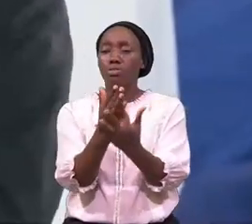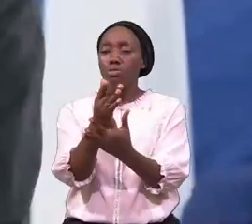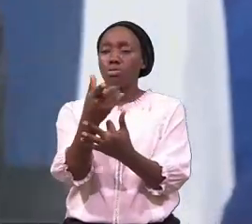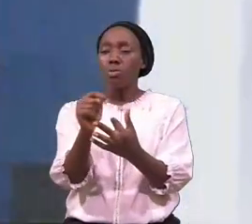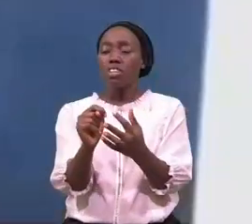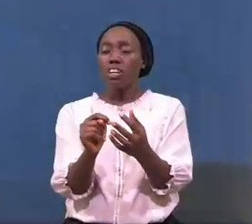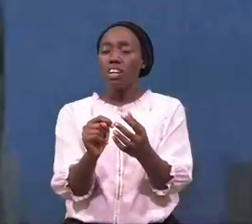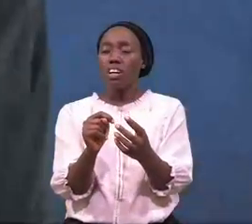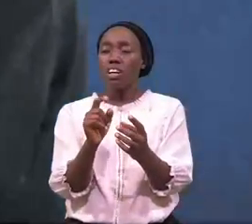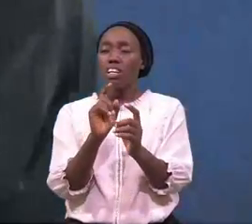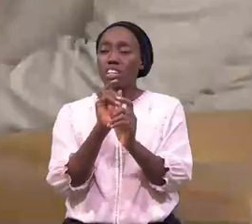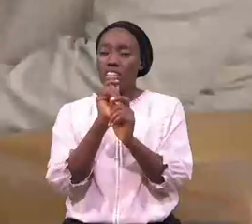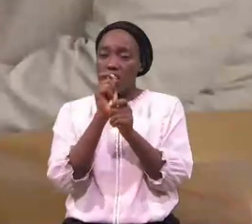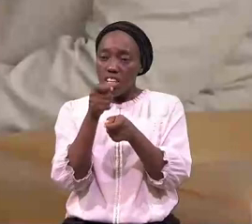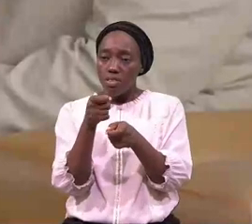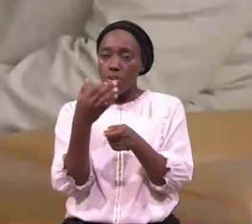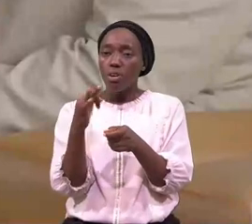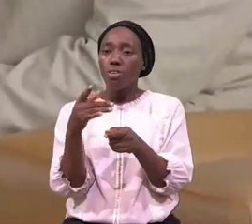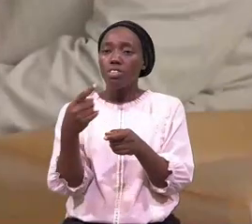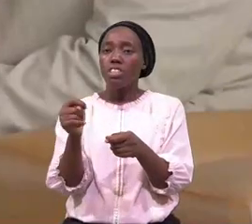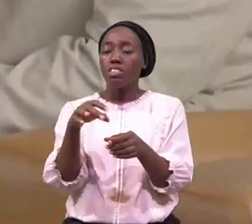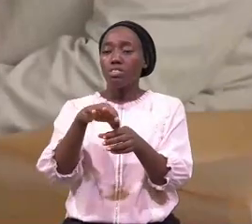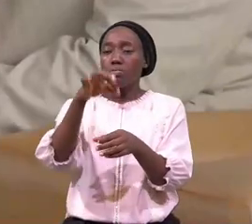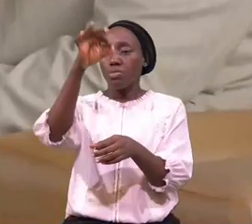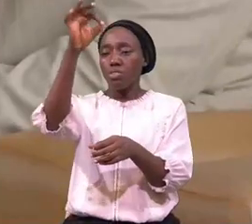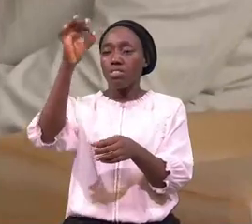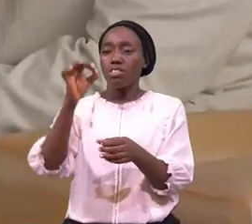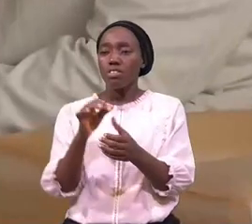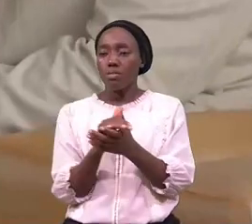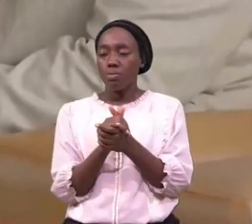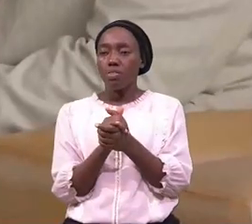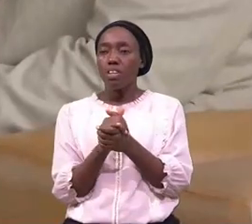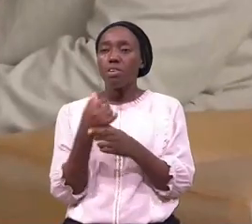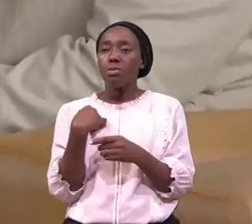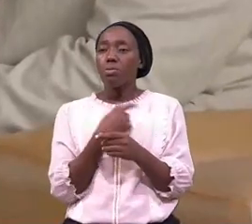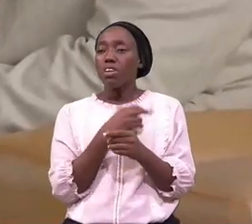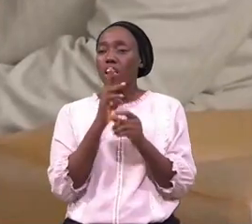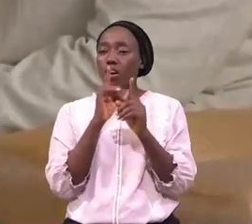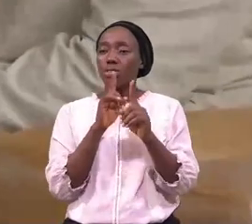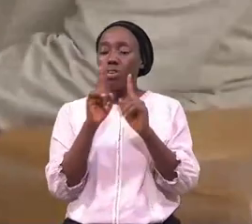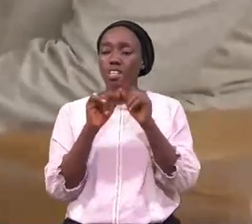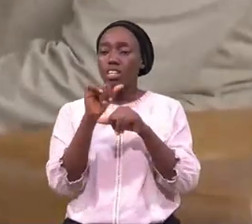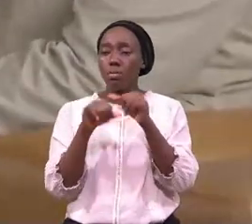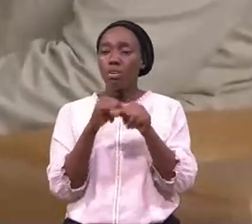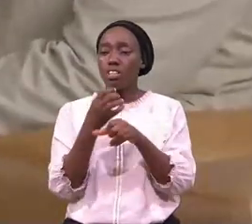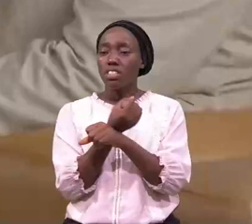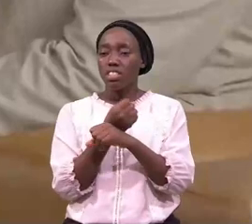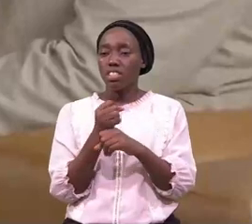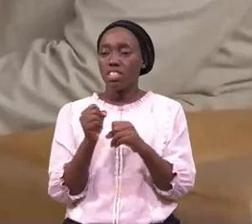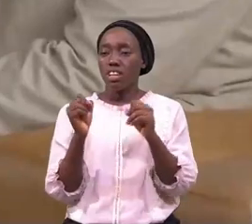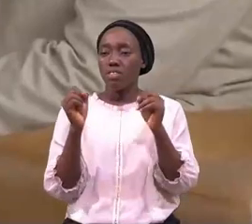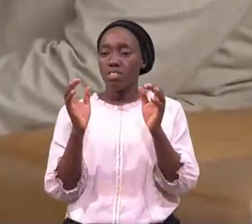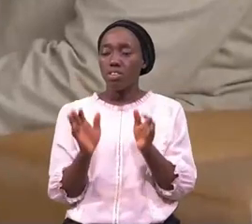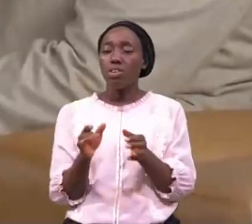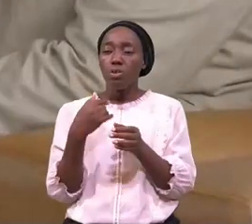Et ce matin, nous parlons du message intitulé « Une plus grande croissance à travers la grâce et les dons de l'Esprit ». Nous parlons du salut.